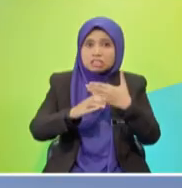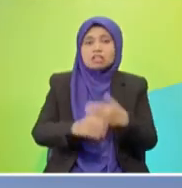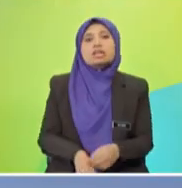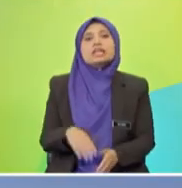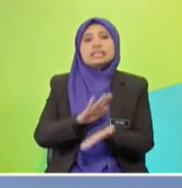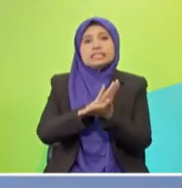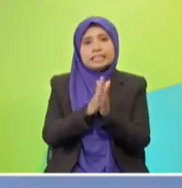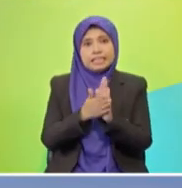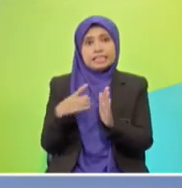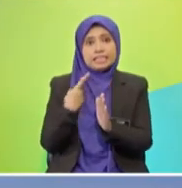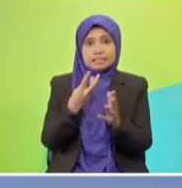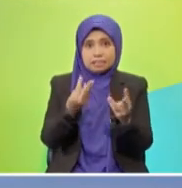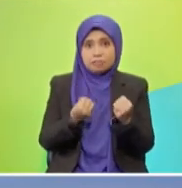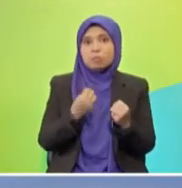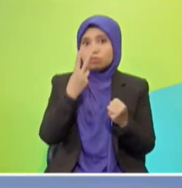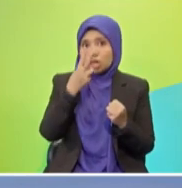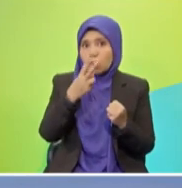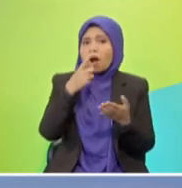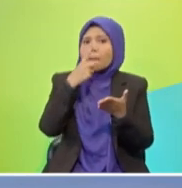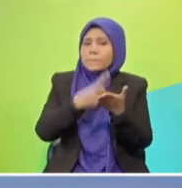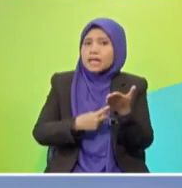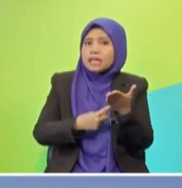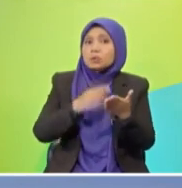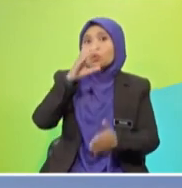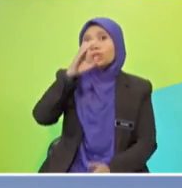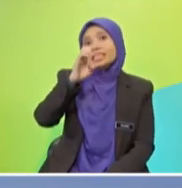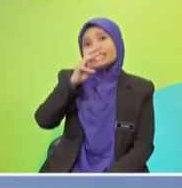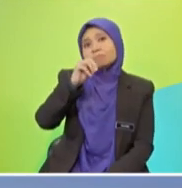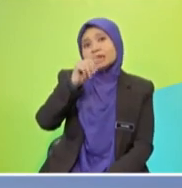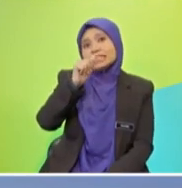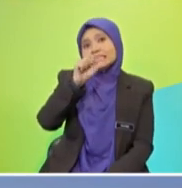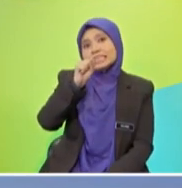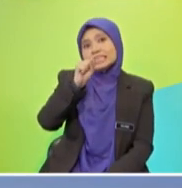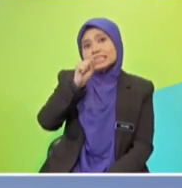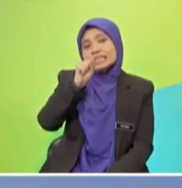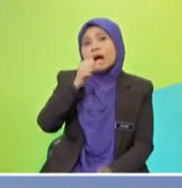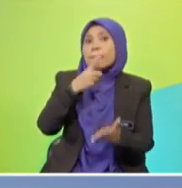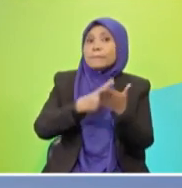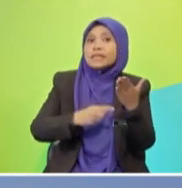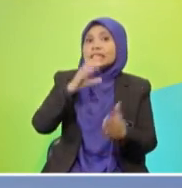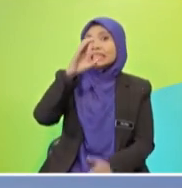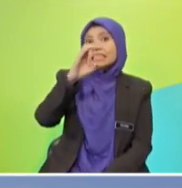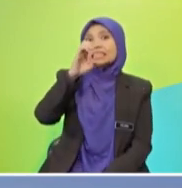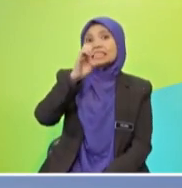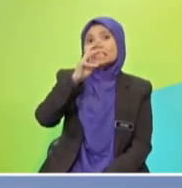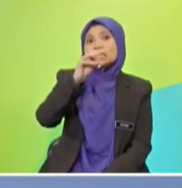Apakah itu kecemasan Oke murid-murid kita dengar apa itu kecemasan